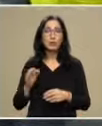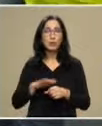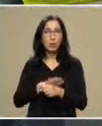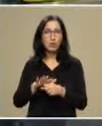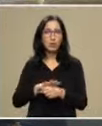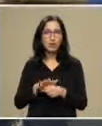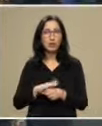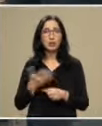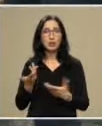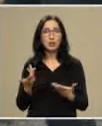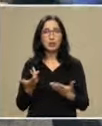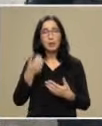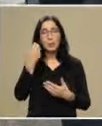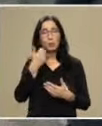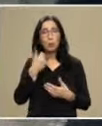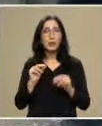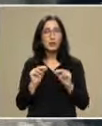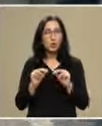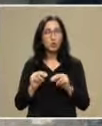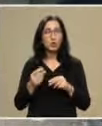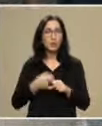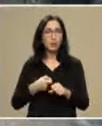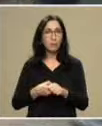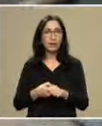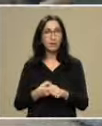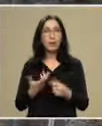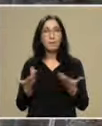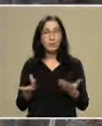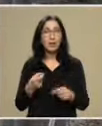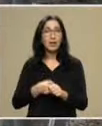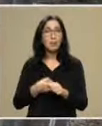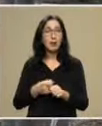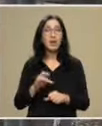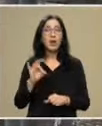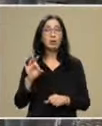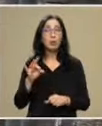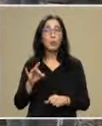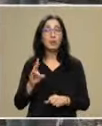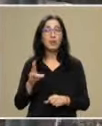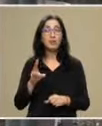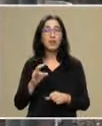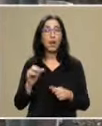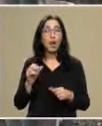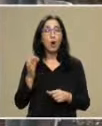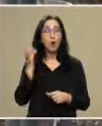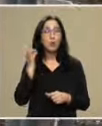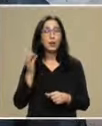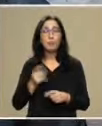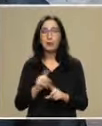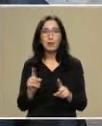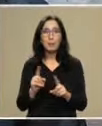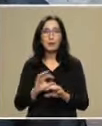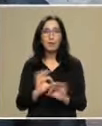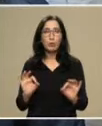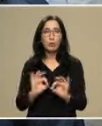неща доста по-добре се научих да ги правя. Така е направена нормативната уредба, че няма